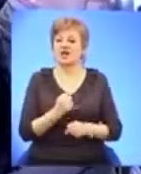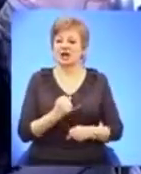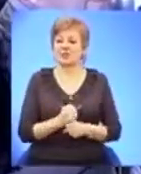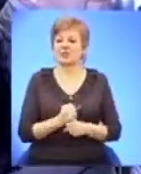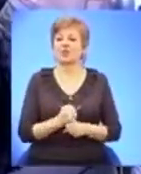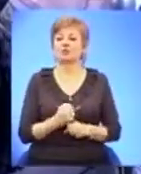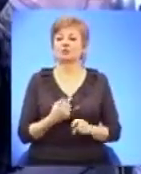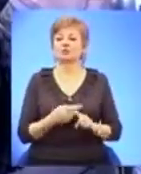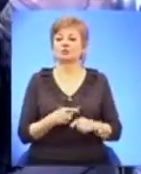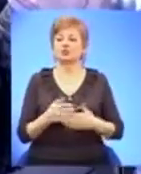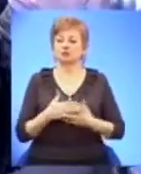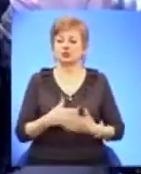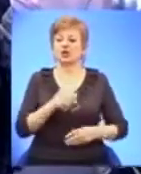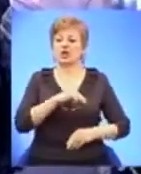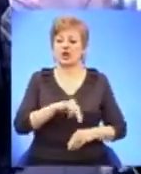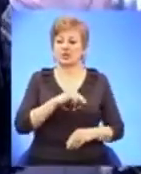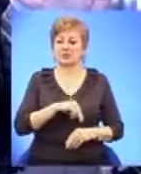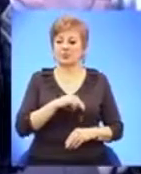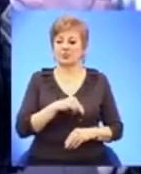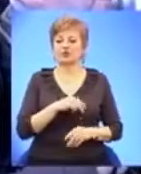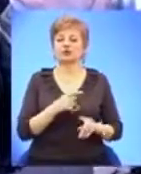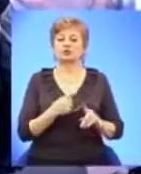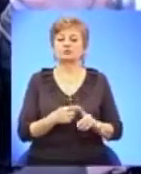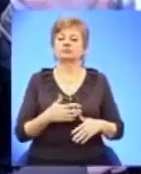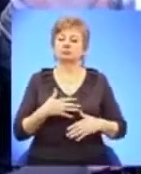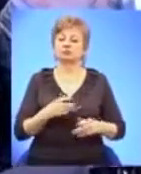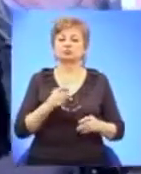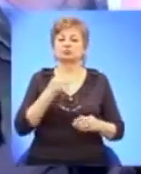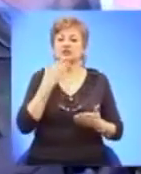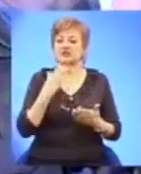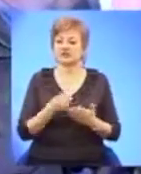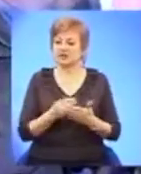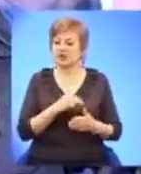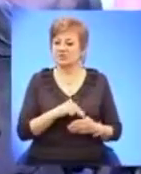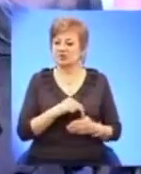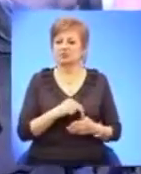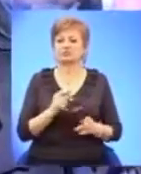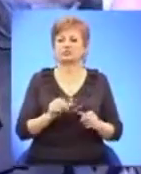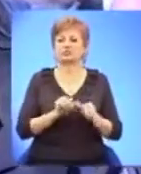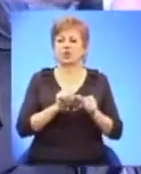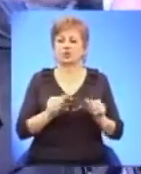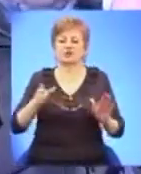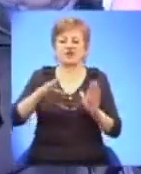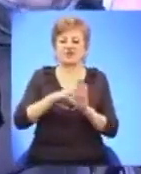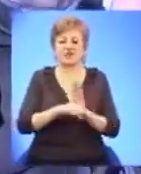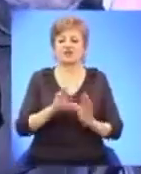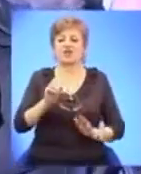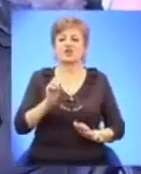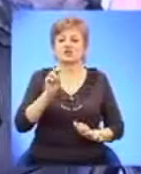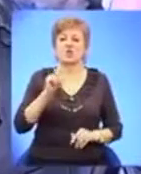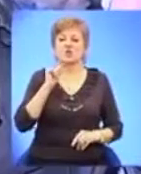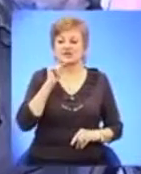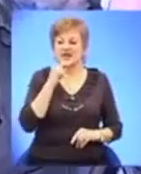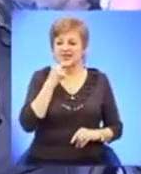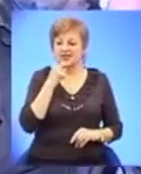багатолітню сумлінну та почесну працю, любов і відданість своїй справі, вагомий особистий внесок у соціально-економічний